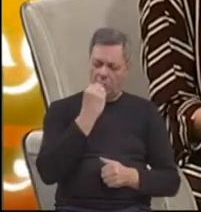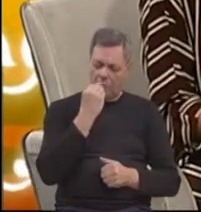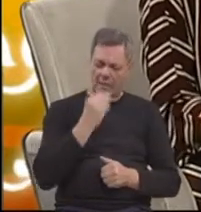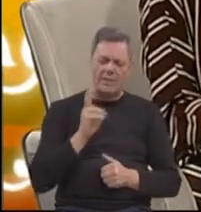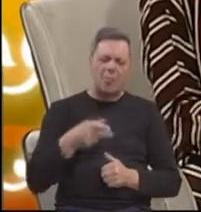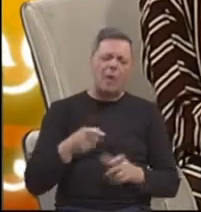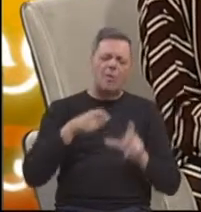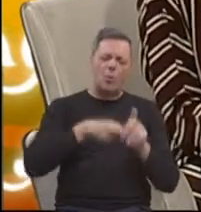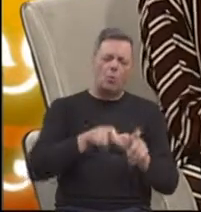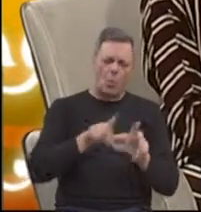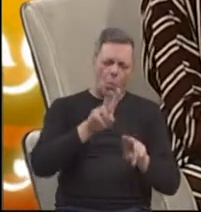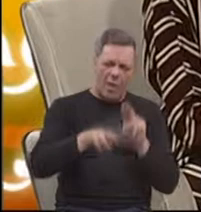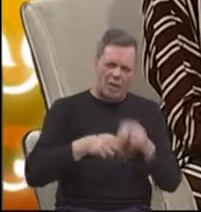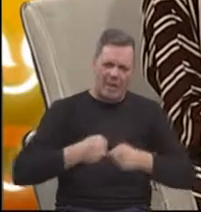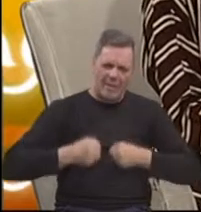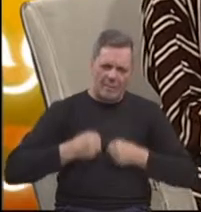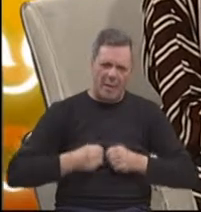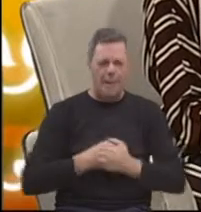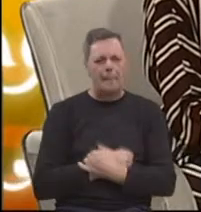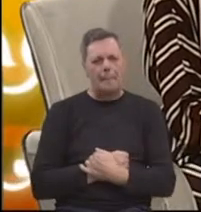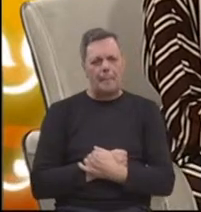u liječenje debljine.